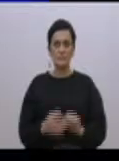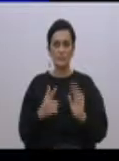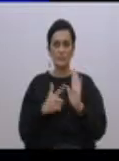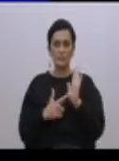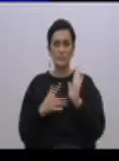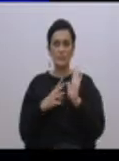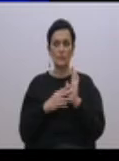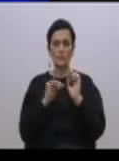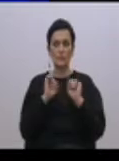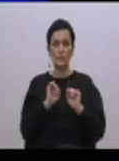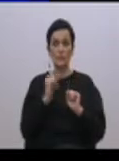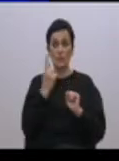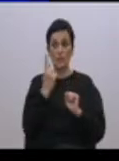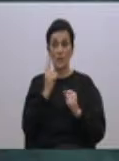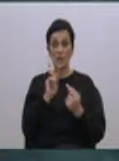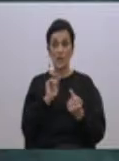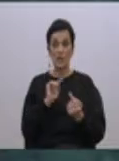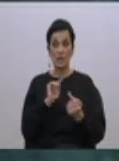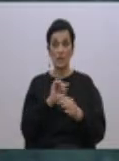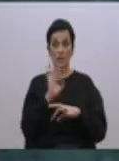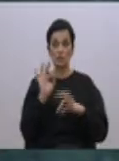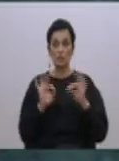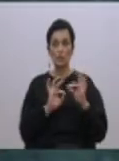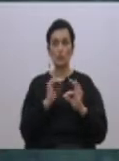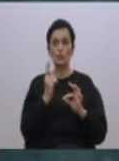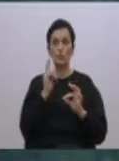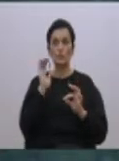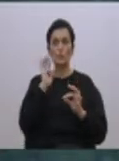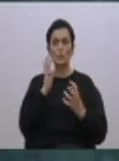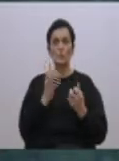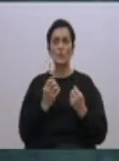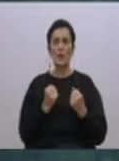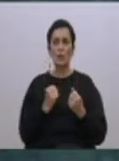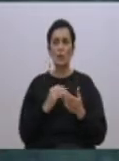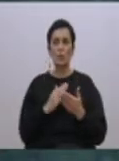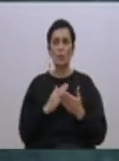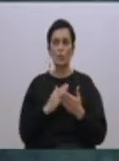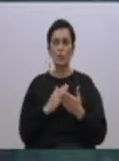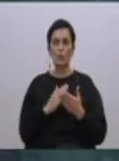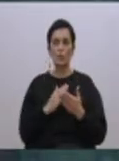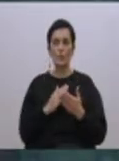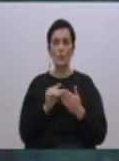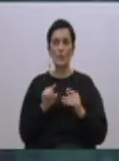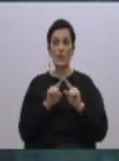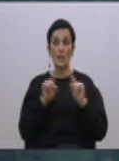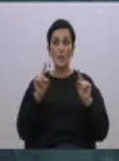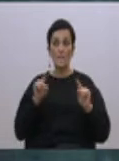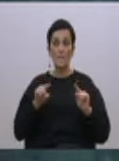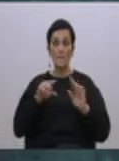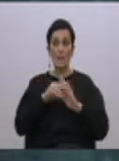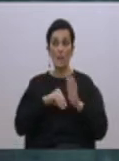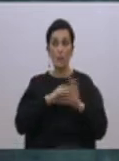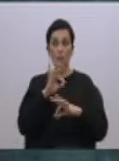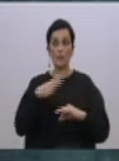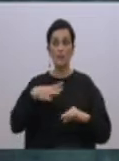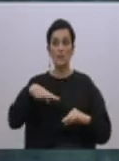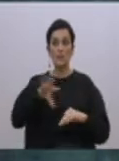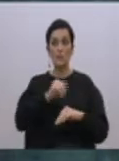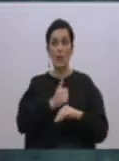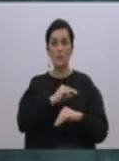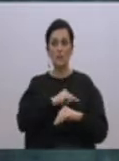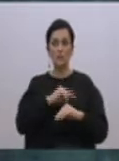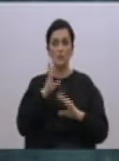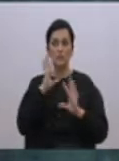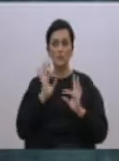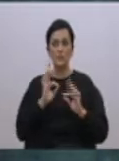Samodă cinemeti mohenul, cel mai amdeghi, proiect pirul mosmenit, mirebulia. Am mai pachet ce mai proiecte, s-a cartul să administrați sus,